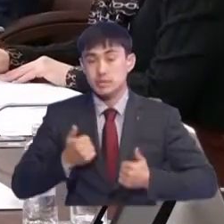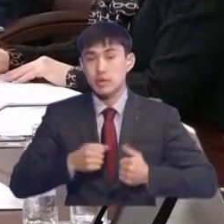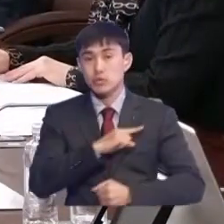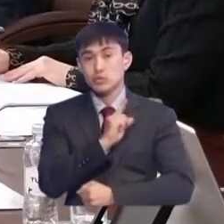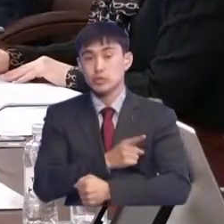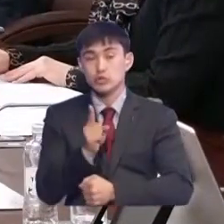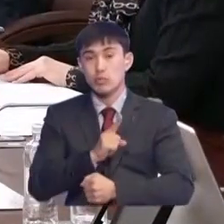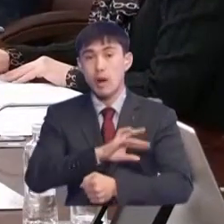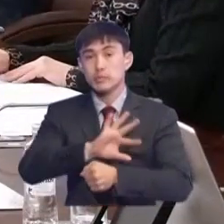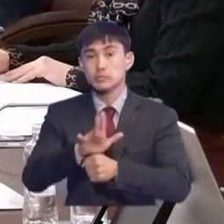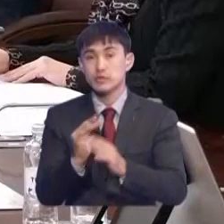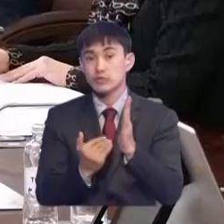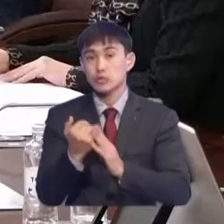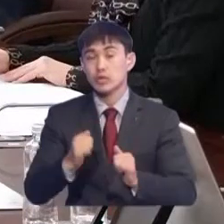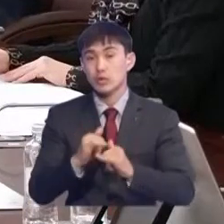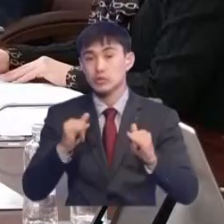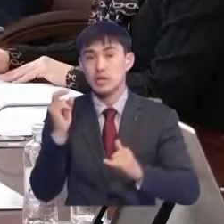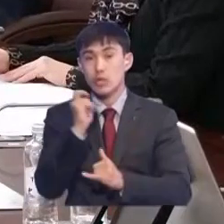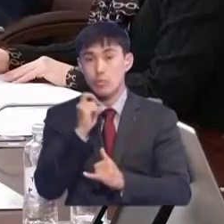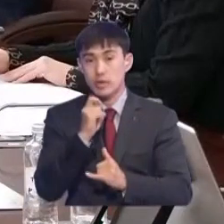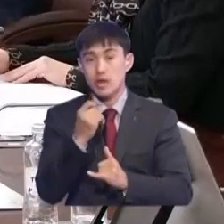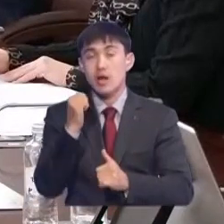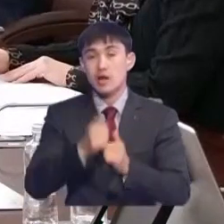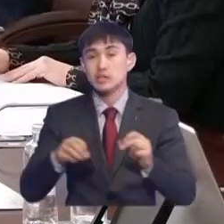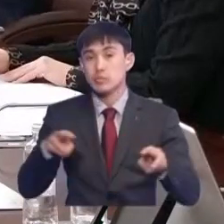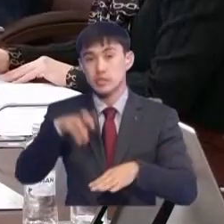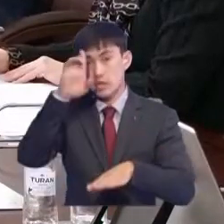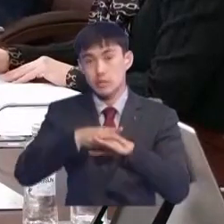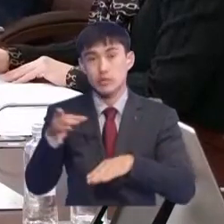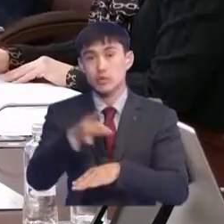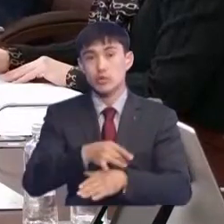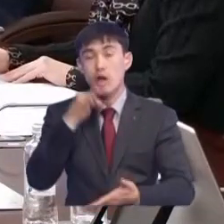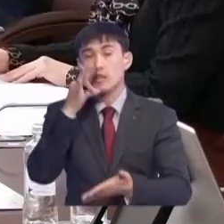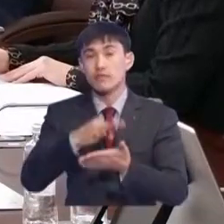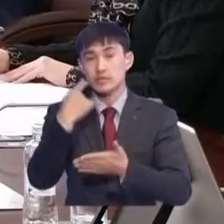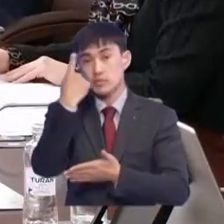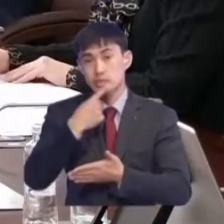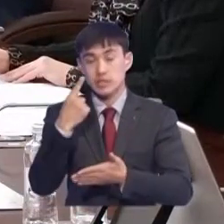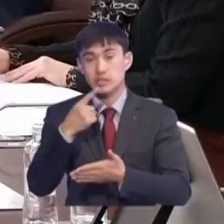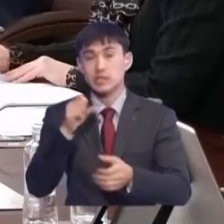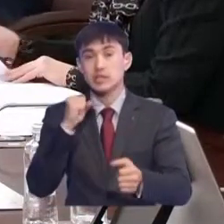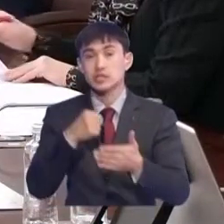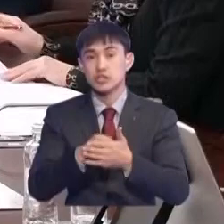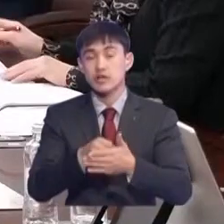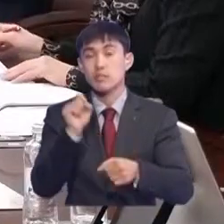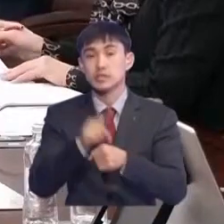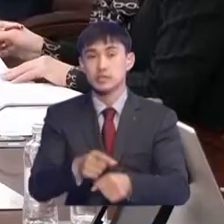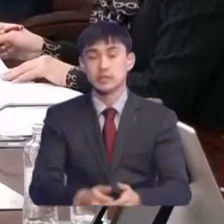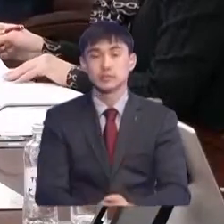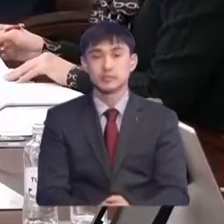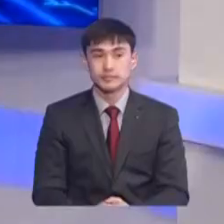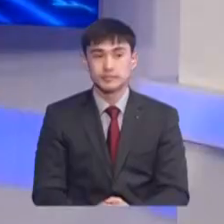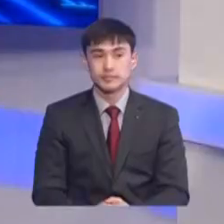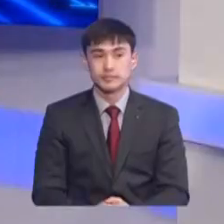усилия чтобы обеспечить высокий темп Росто экономики каждый министр и Аким региона несут персональную ответственность за достижение поставленных